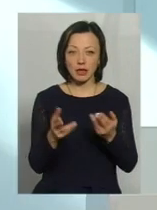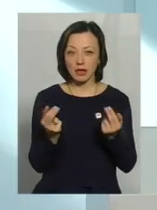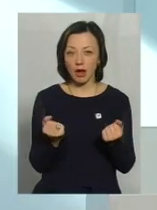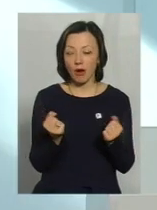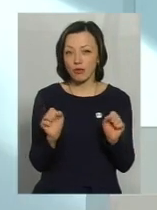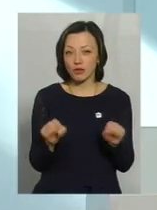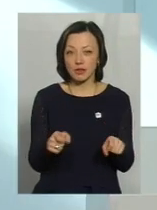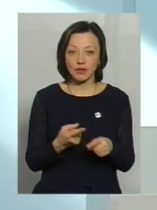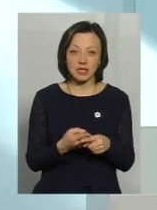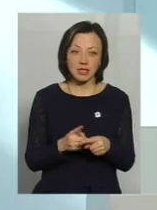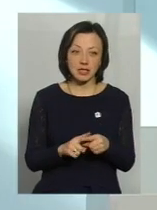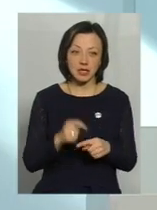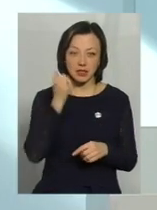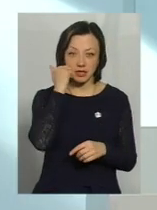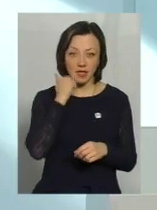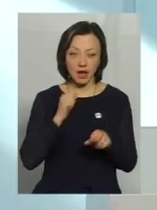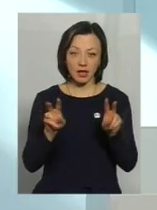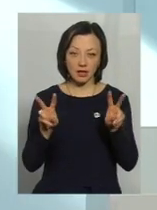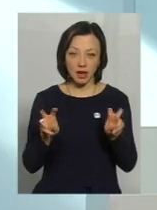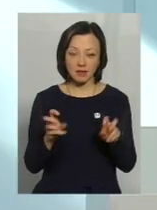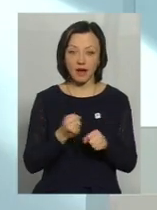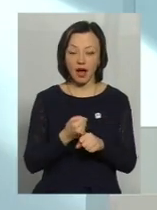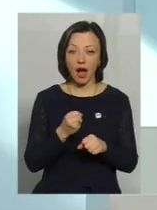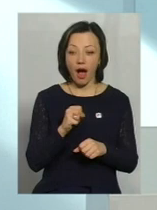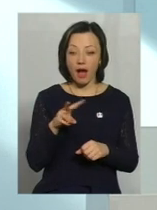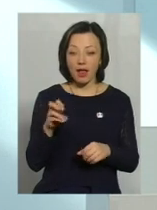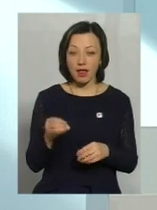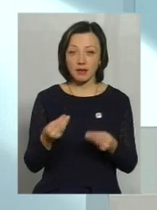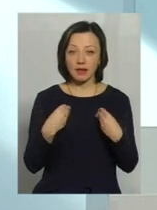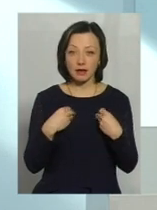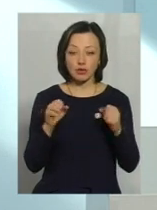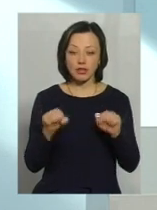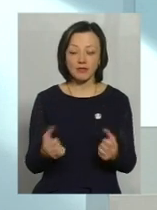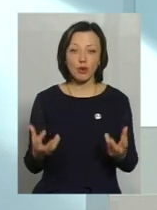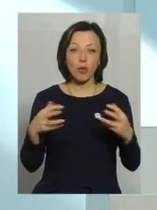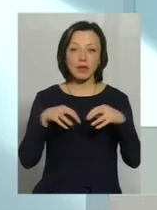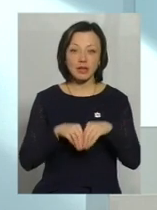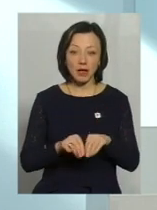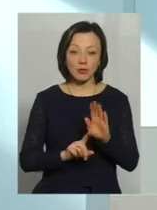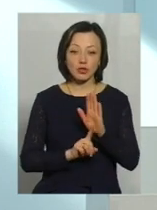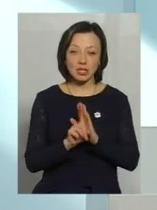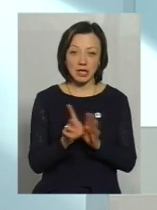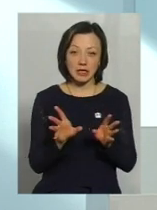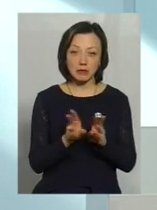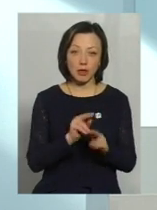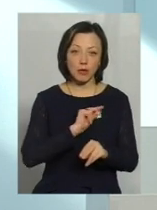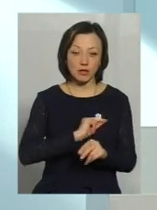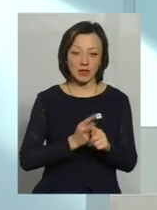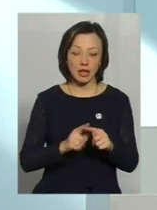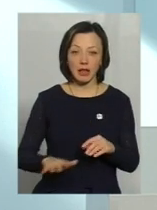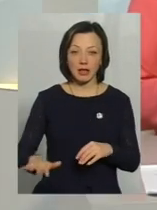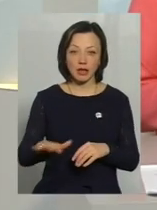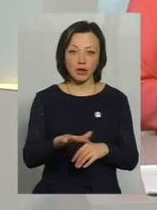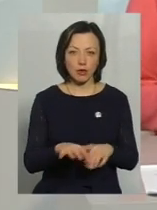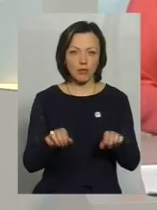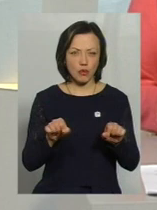це і стара назва, але це те, що дасть нам можливість об'єднати і починати спільно працювати на території. То ми